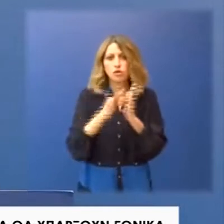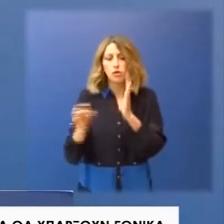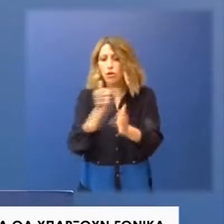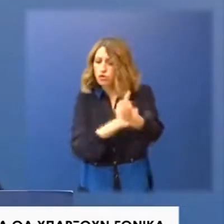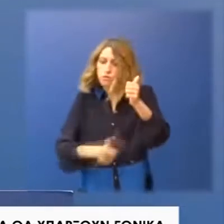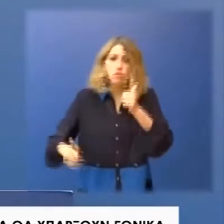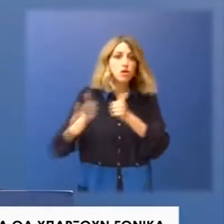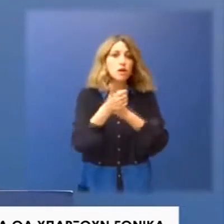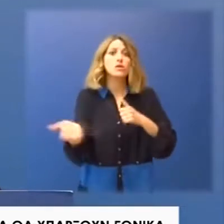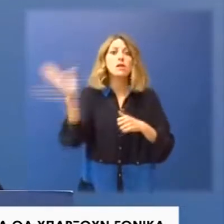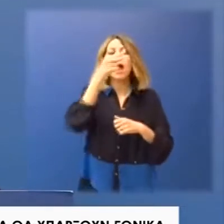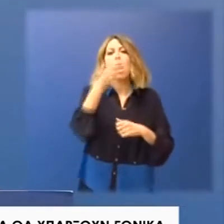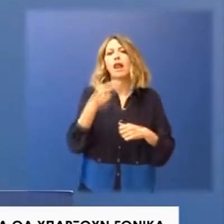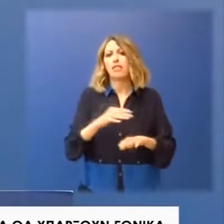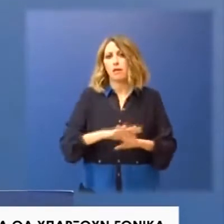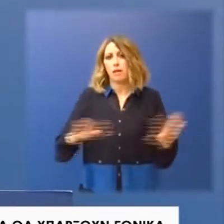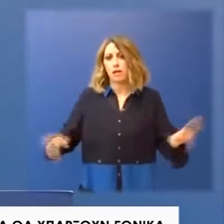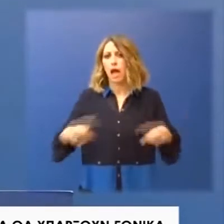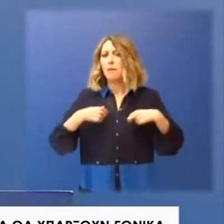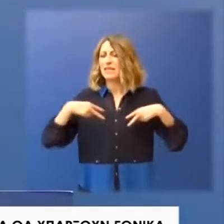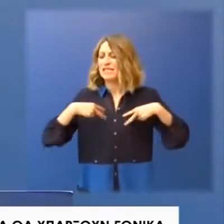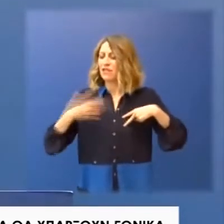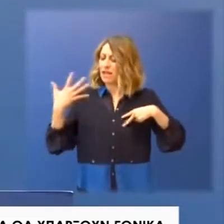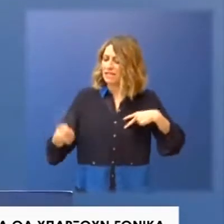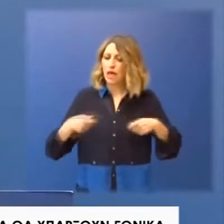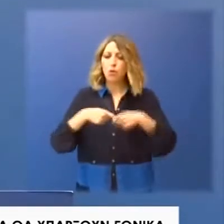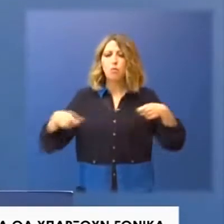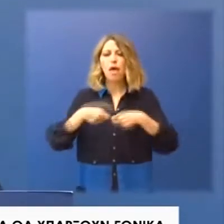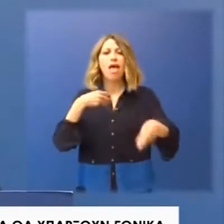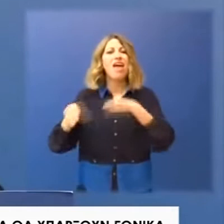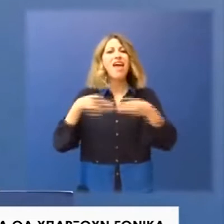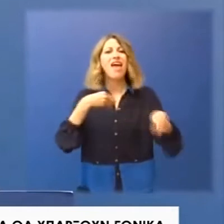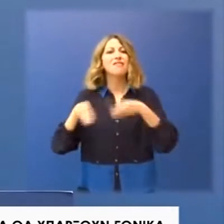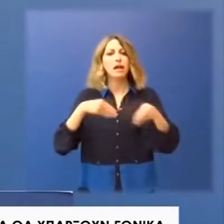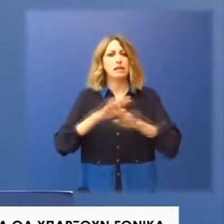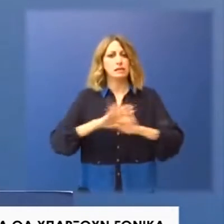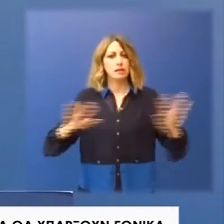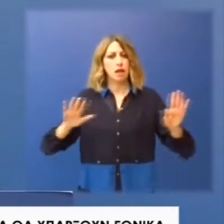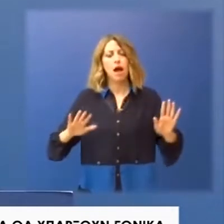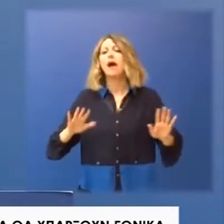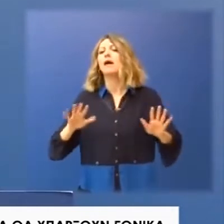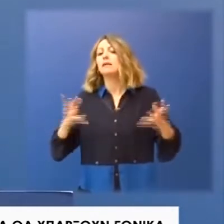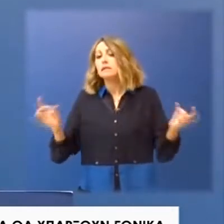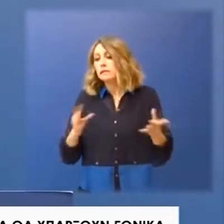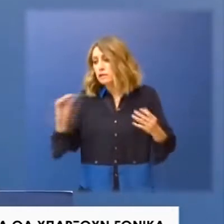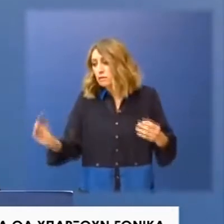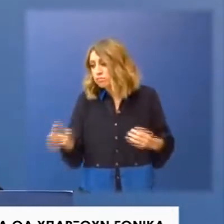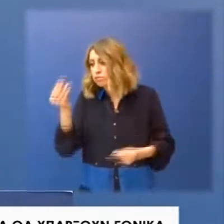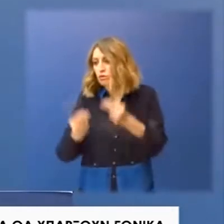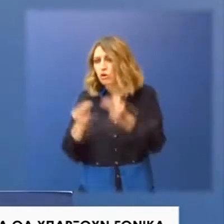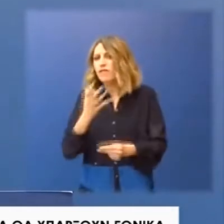την πραγματικότητα χωρίς ιδεοληψίες και χωρίς ιδεολογικές αγκυλώσεις. Γιατί ύψιστη προτεραιότητα για μας είναι η προστασία του λαού και της